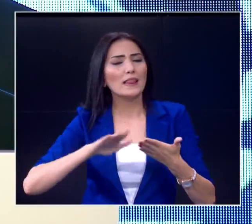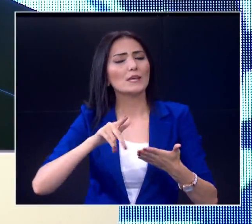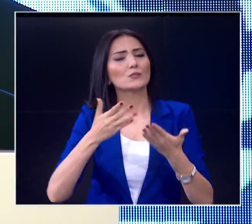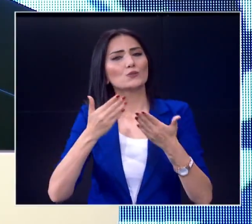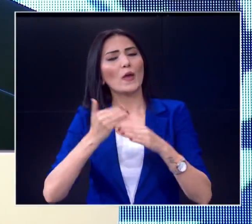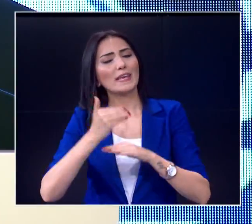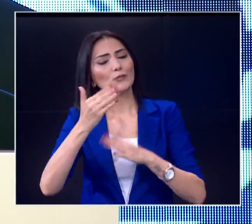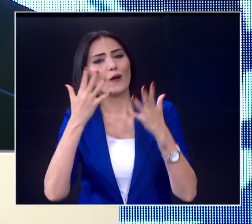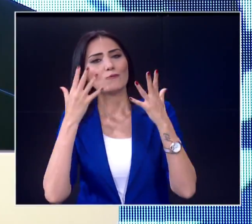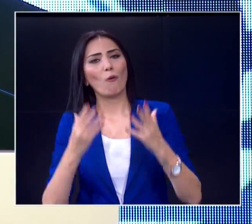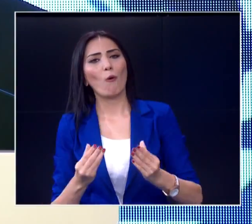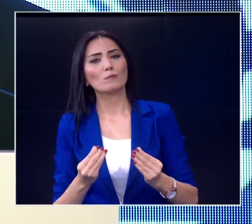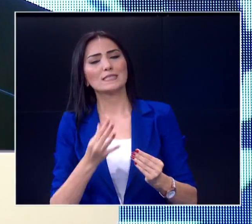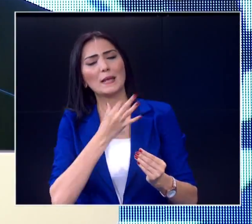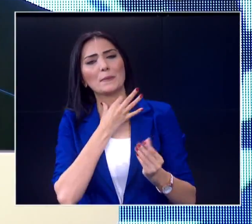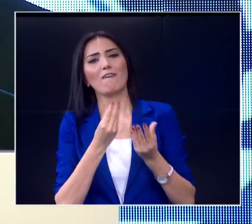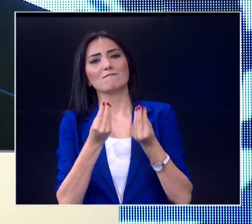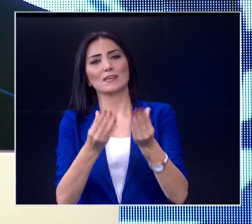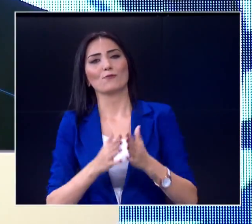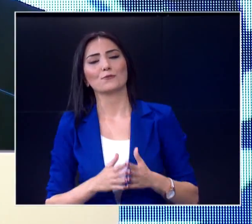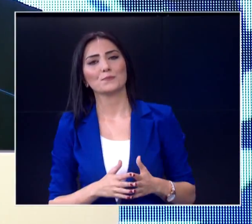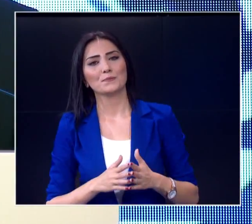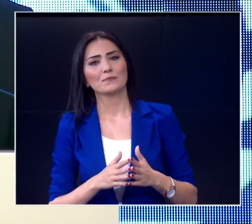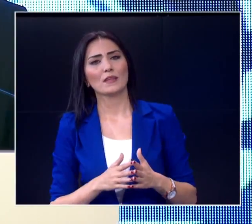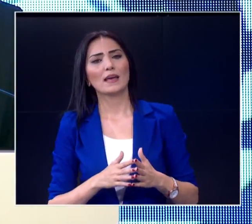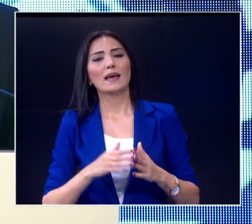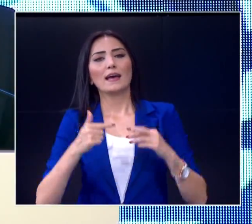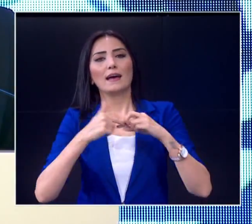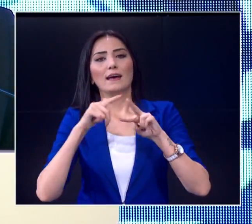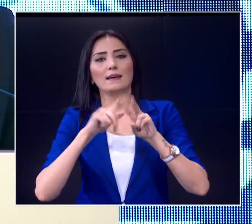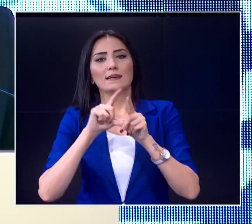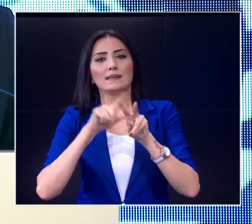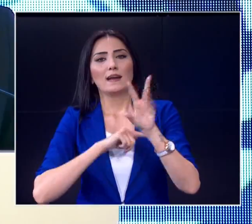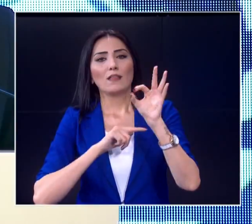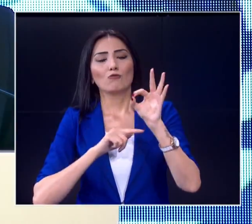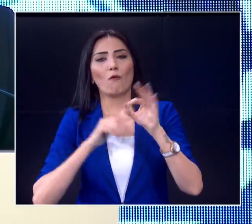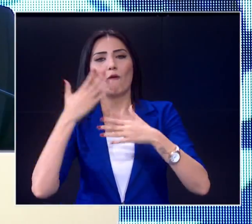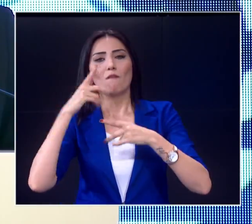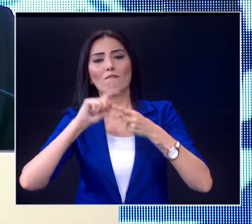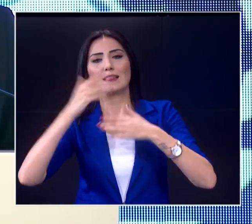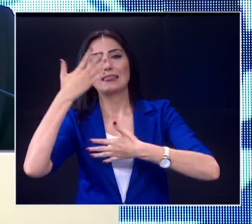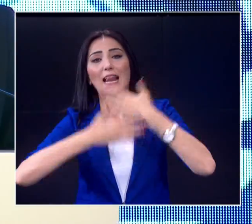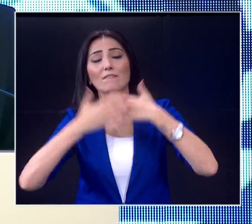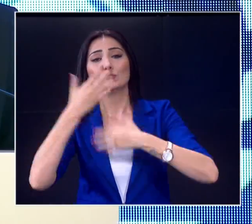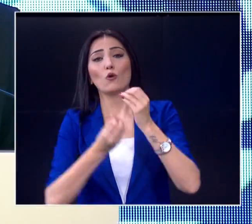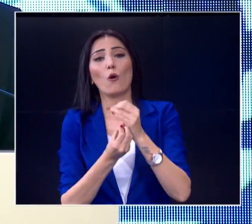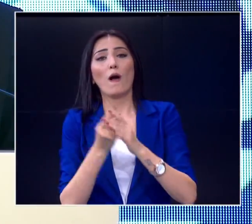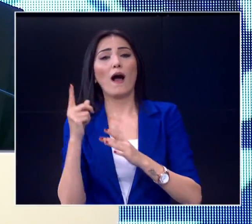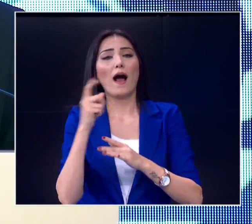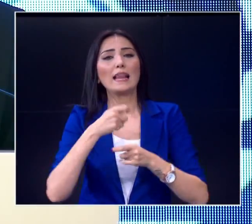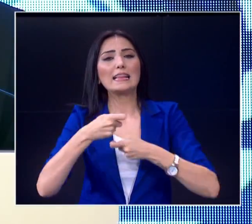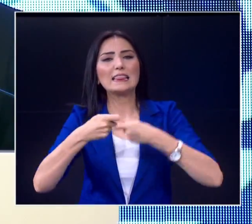geçerli olmasına imkan veriyor. Radyo ve televizyon kuruluşlarının aylık